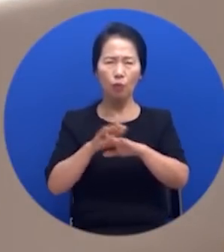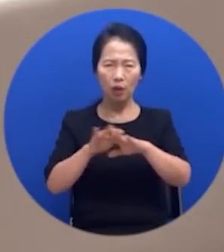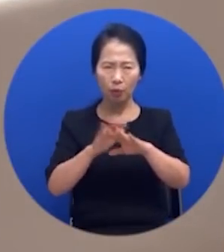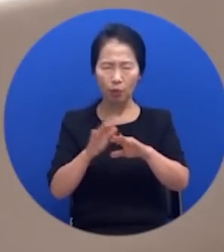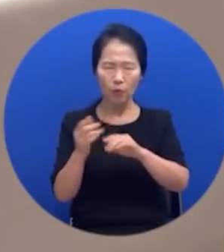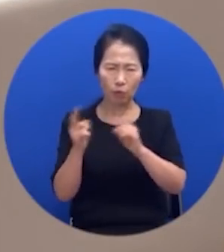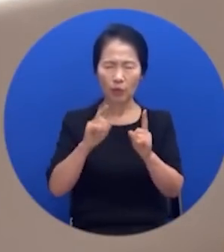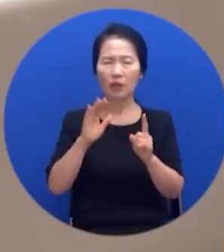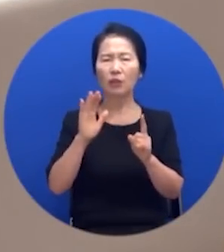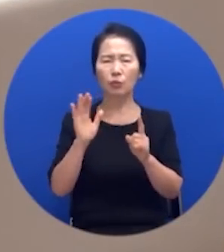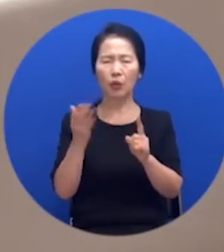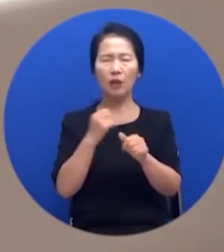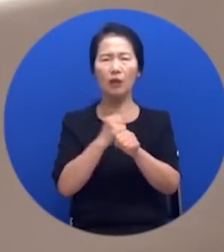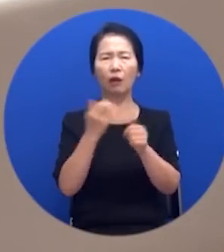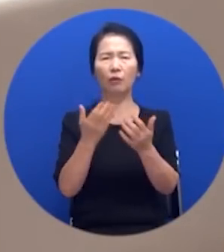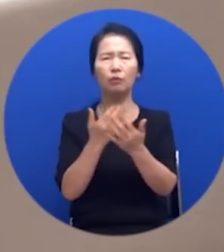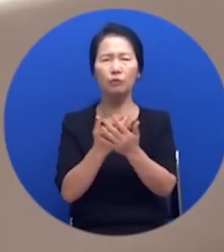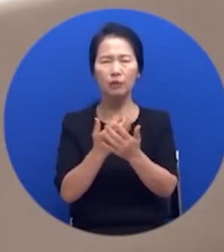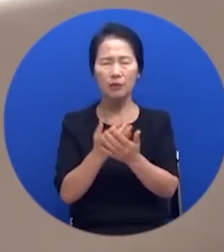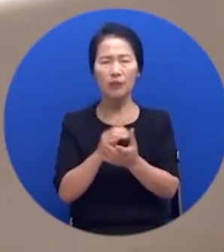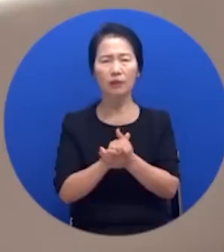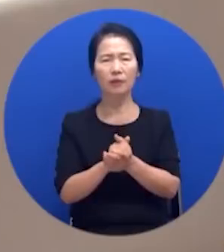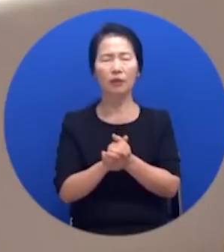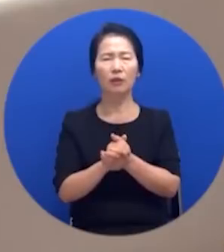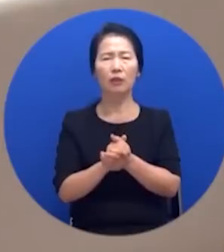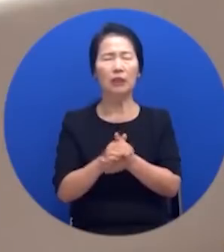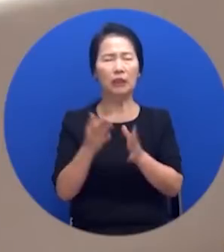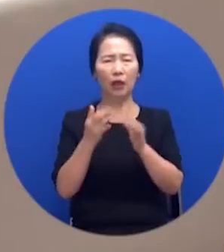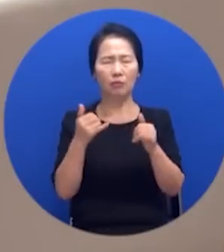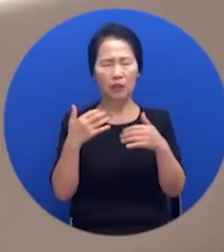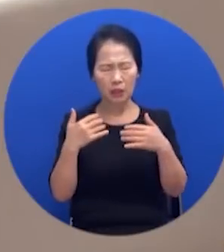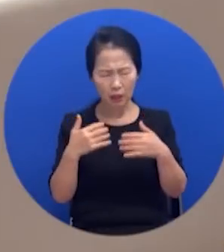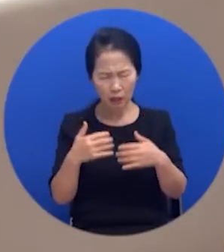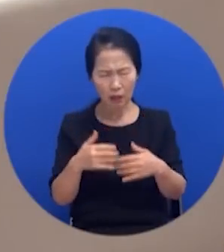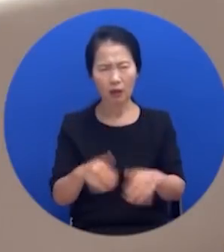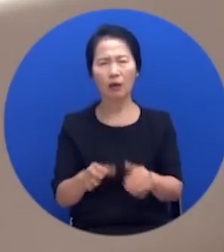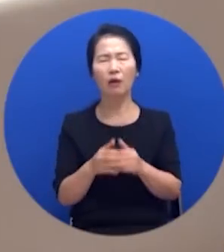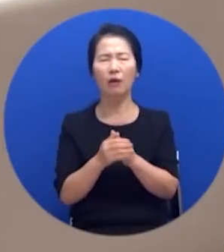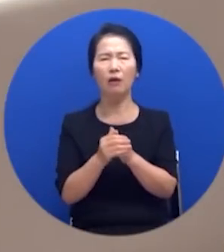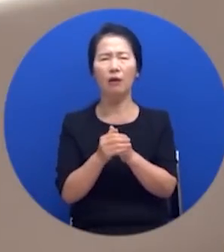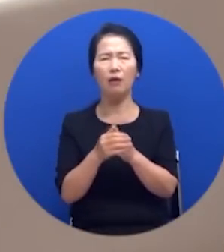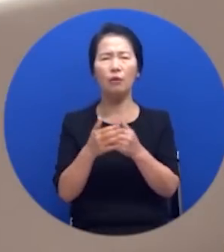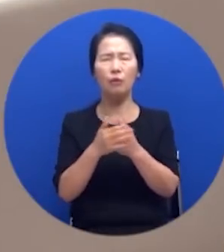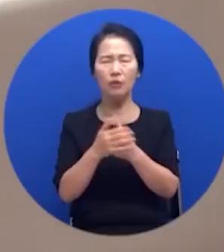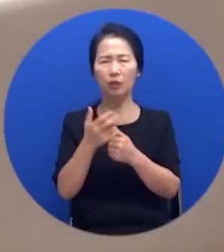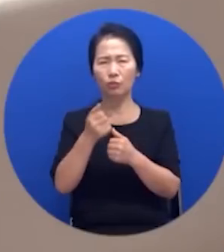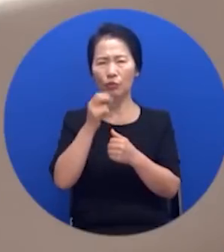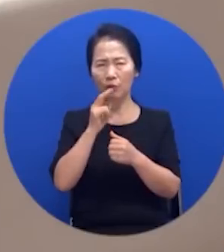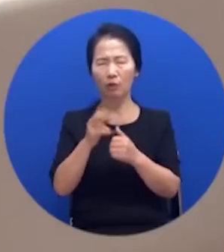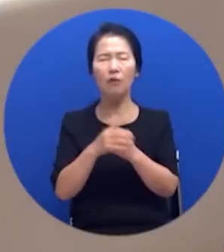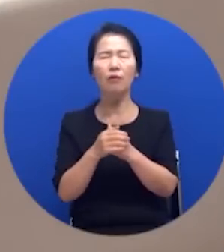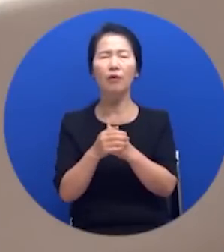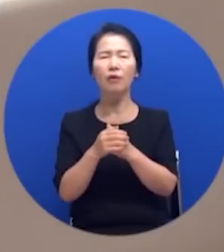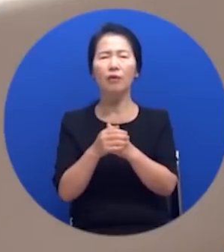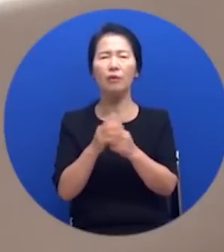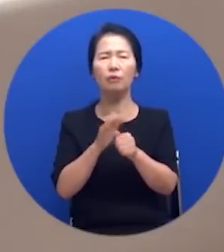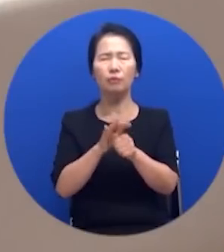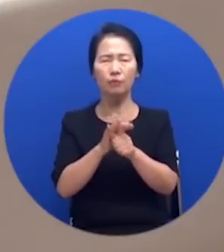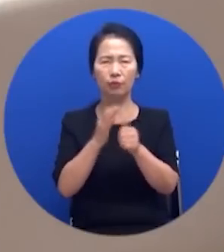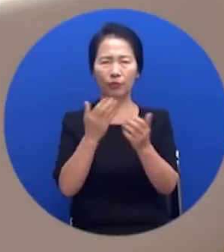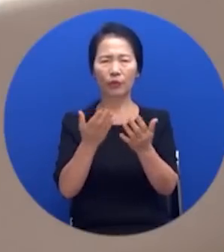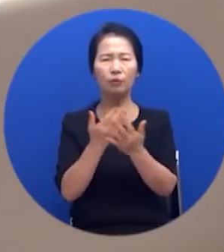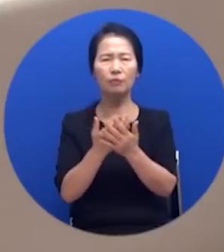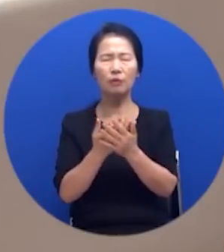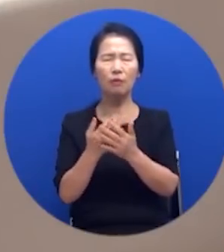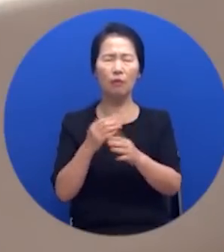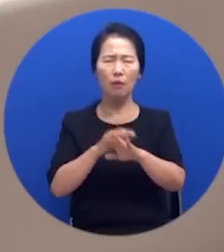악하고 나나로 살아갈 수도 날될 수도 지울 수도 없기 때문입니다. 코로나가 해결될 수 있는 길은